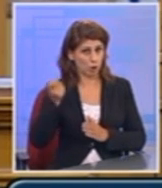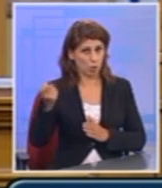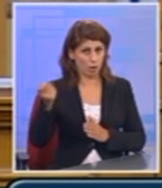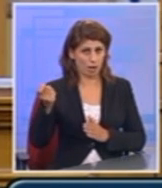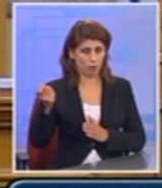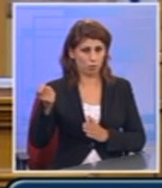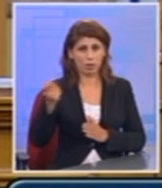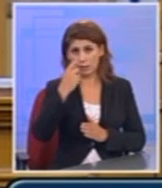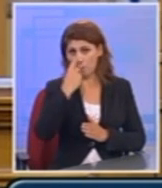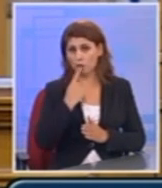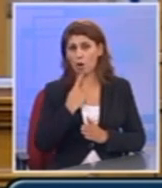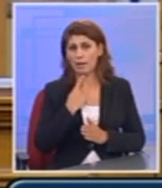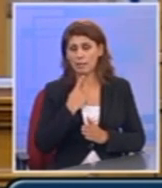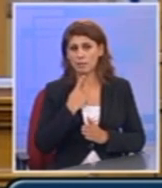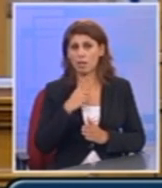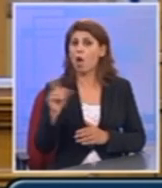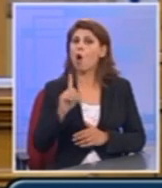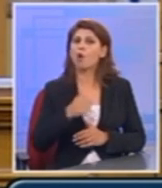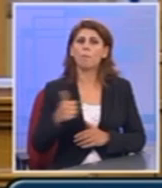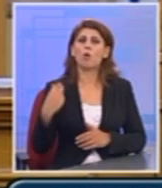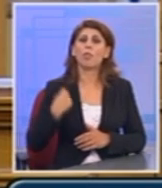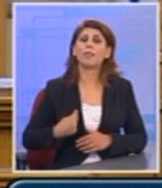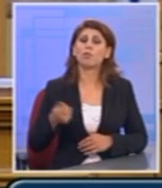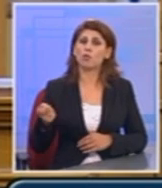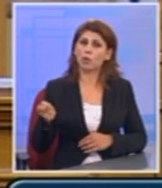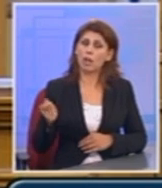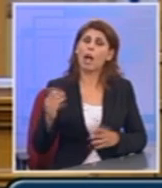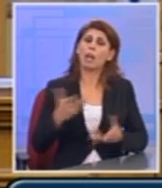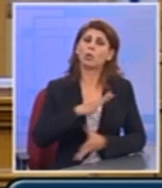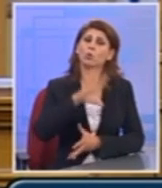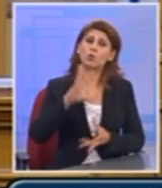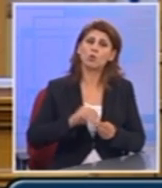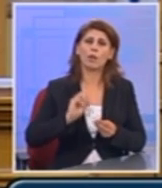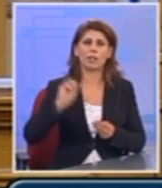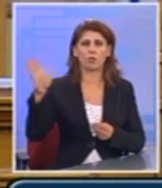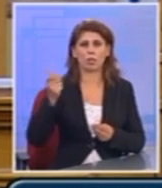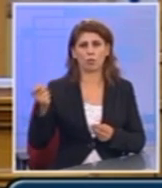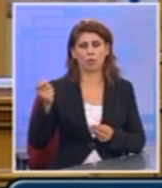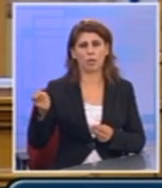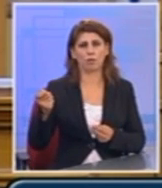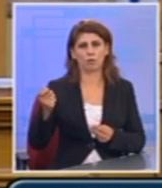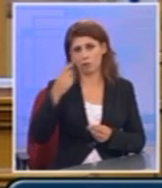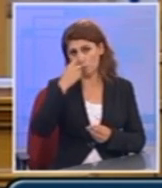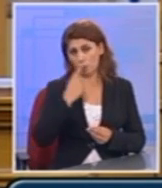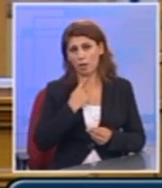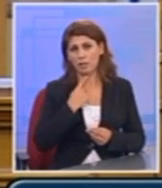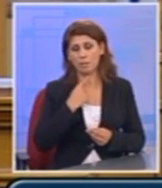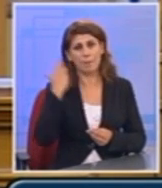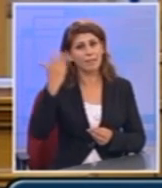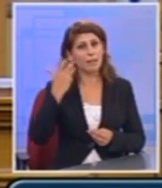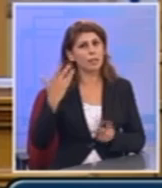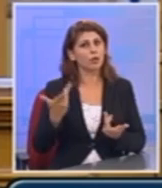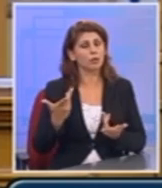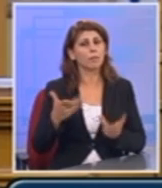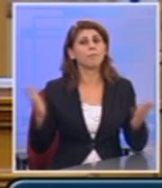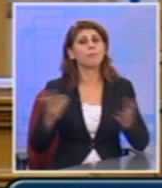της πορτογαλίας όχι μόνο του δημοσίου χρέους αλλά του συνολικού εξωτερικού χρέους της πορτογαλίας υπό την έννοια ότι